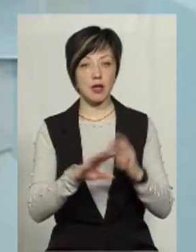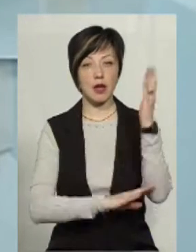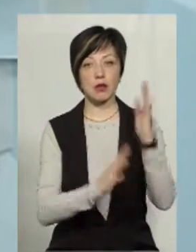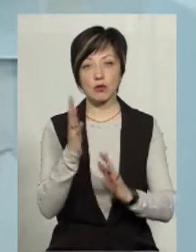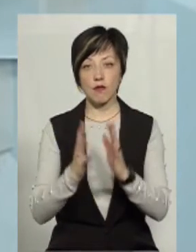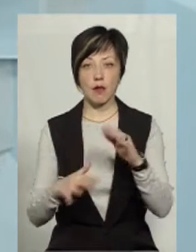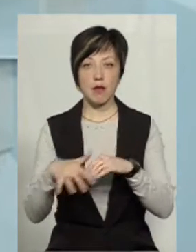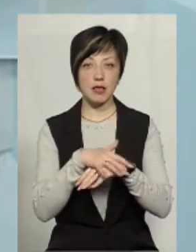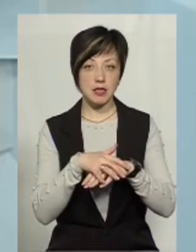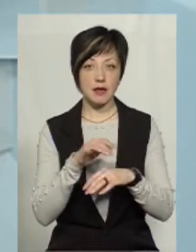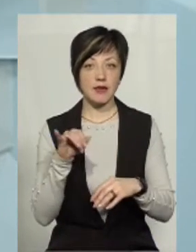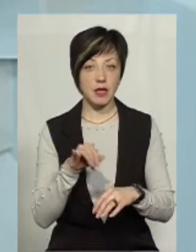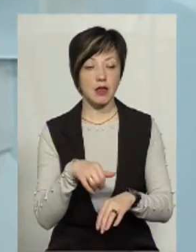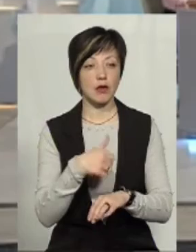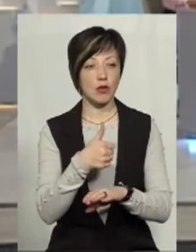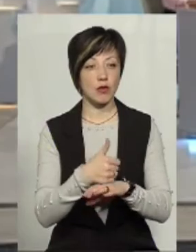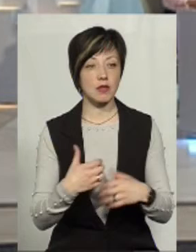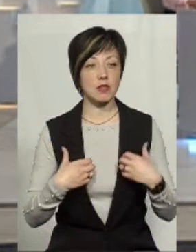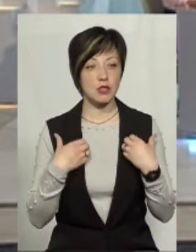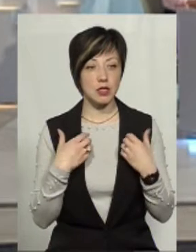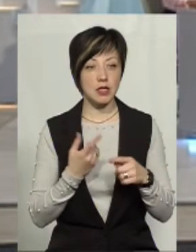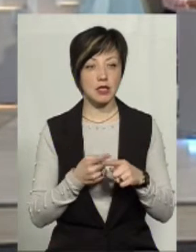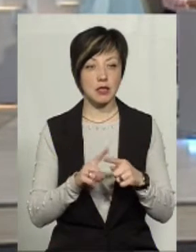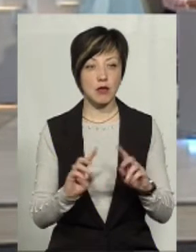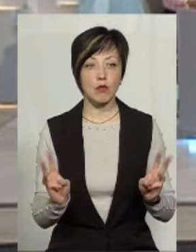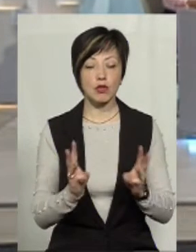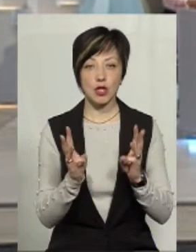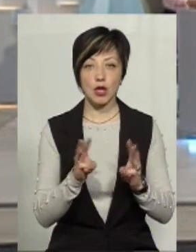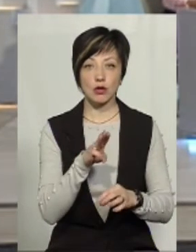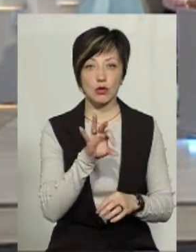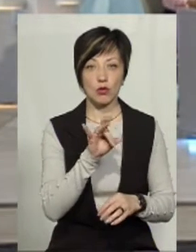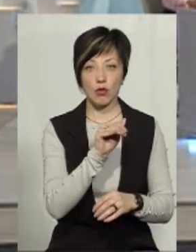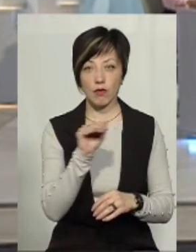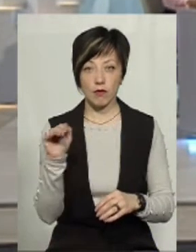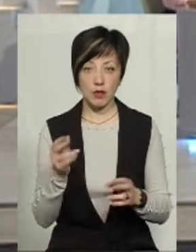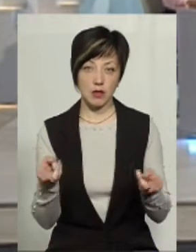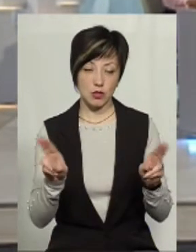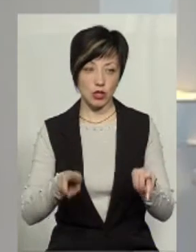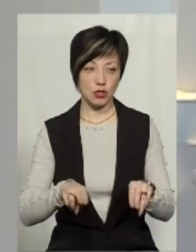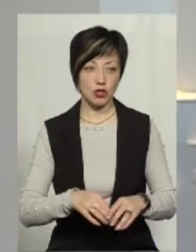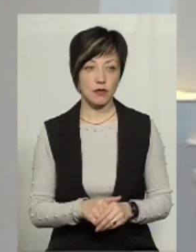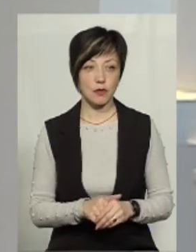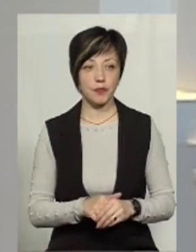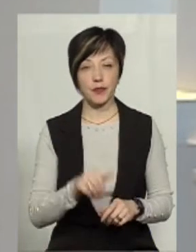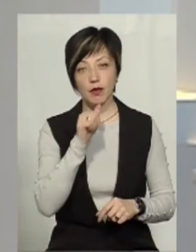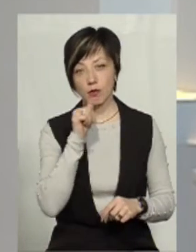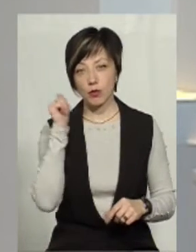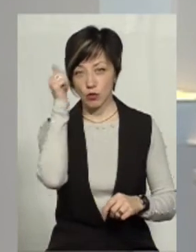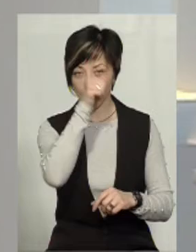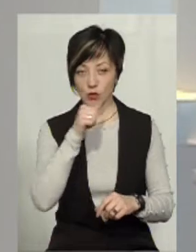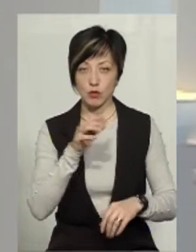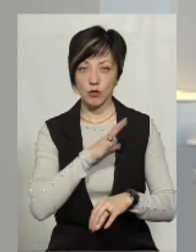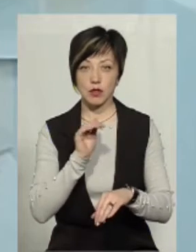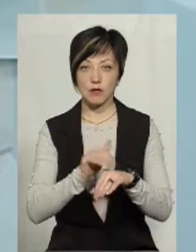масиви. А, ну і саме страшніше – це пожежі торф'яних залишків. Вже в минулому році